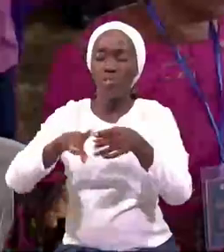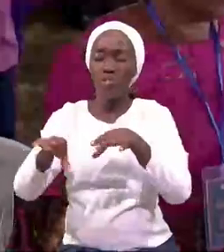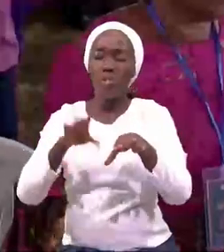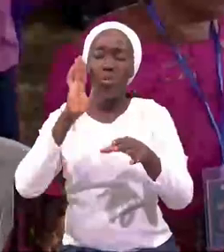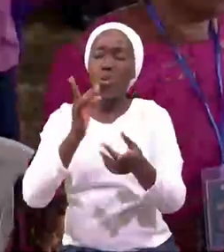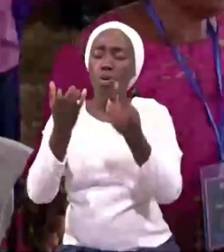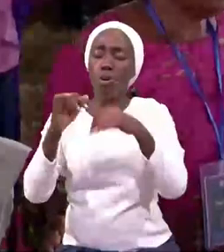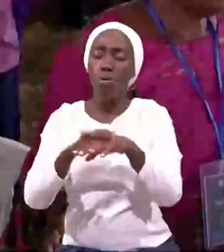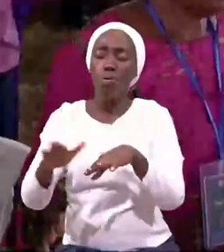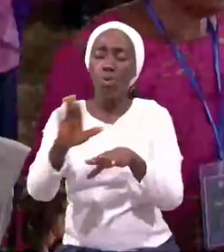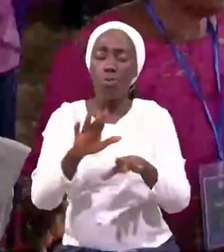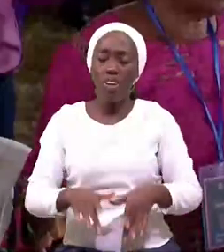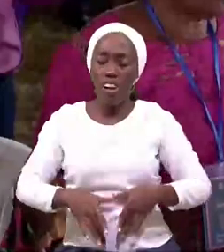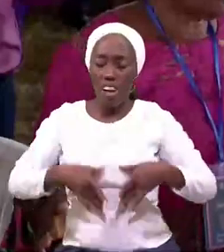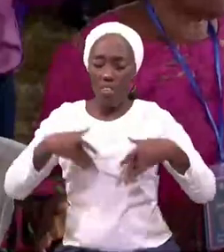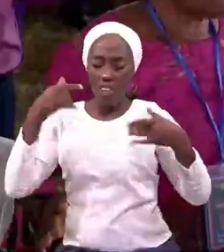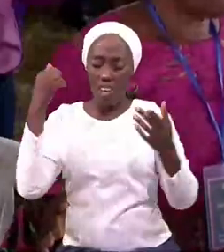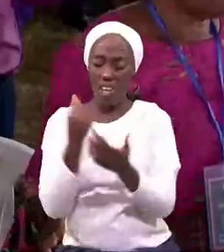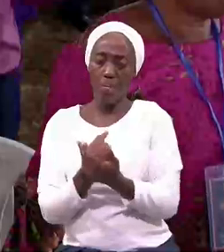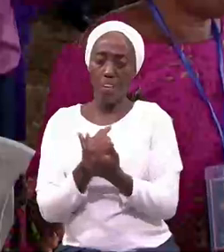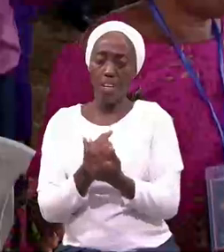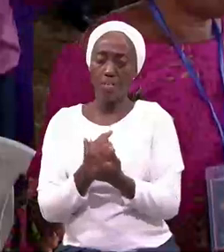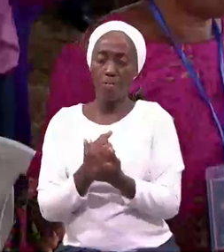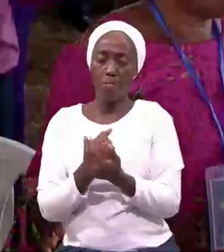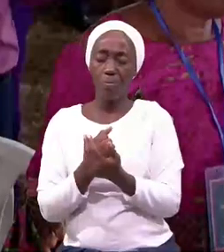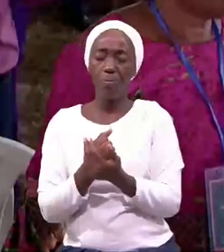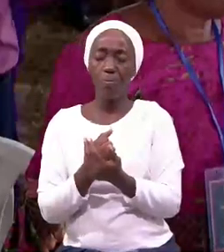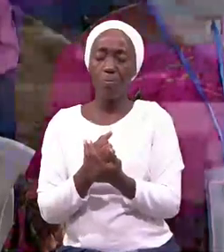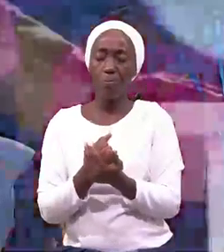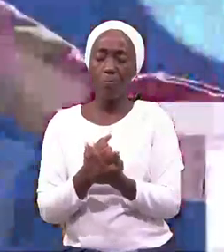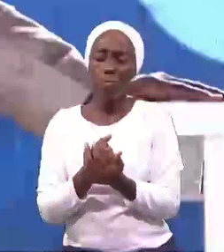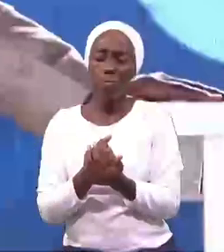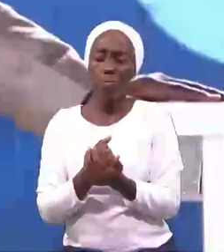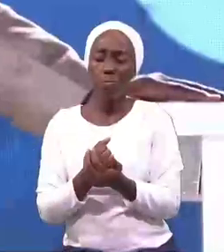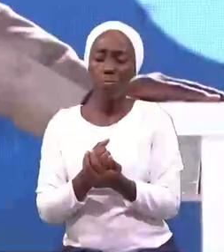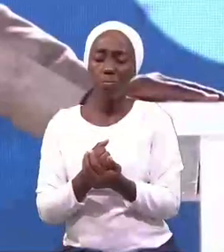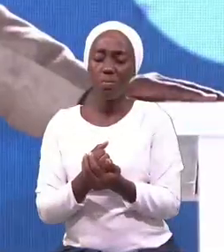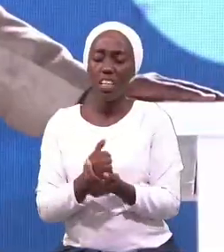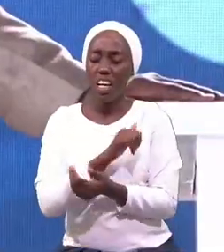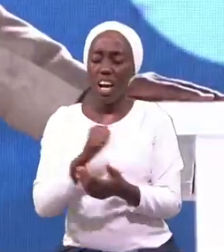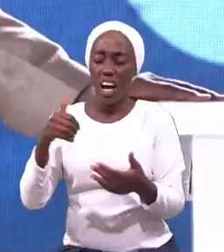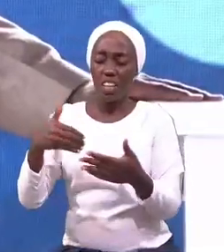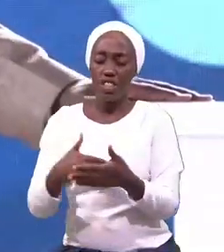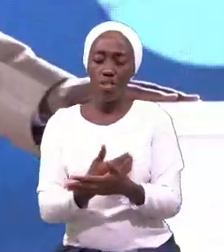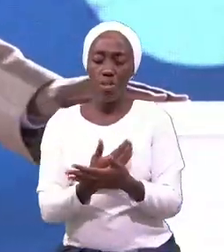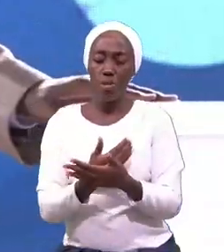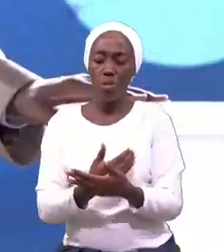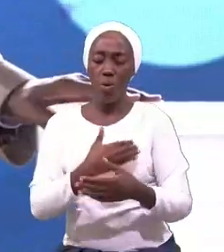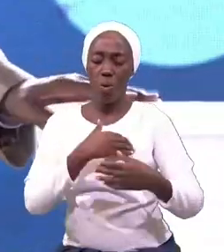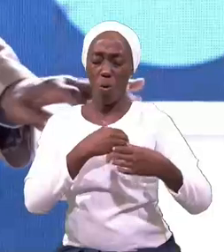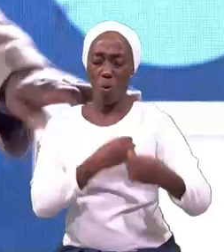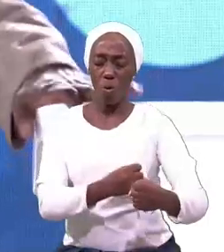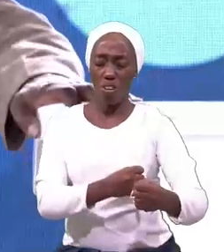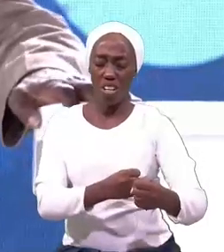Et tout ce que nous devons faire, l'onction viendra sur toi et tu le feras au nom de Jésus. Un